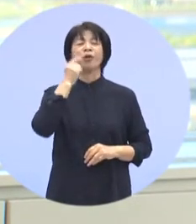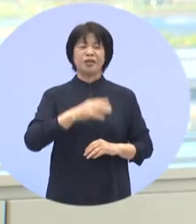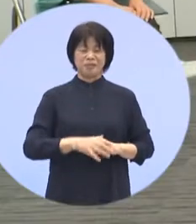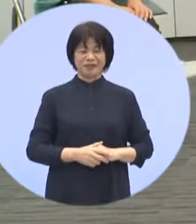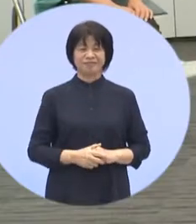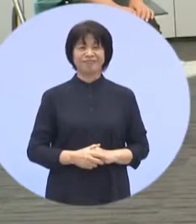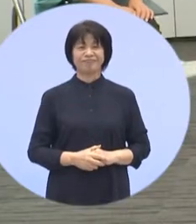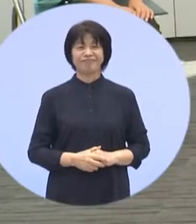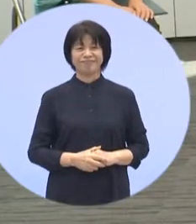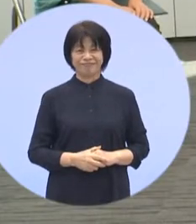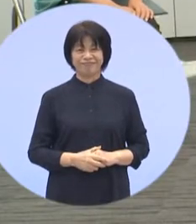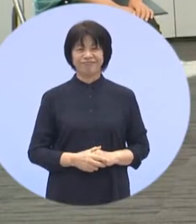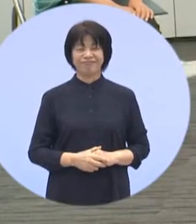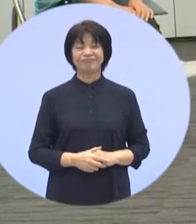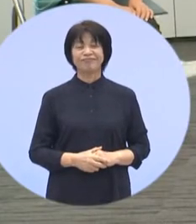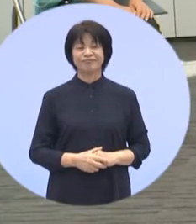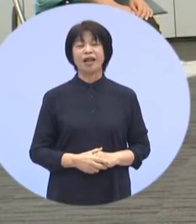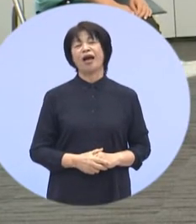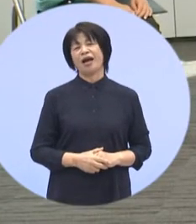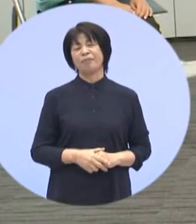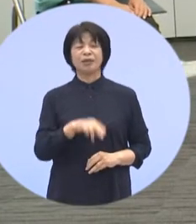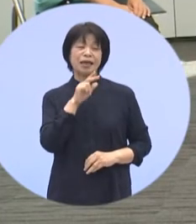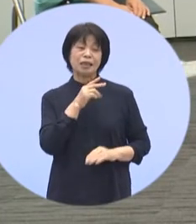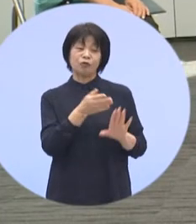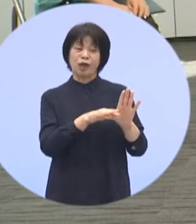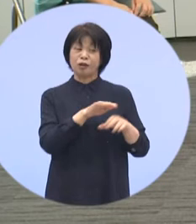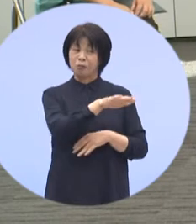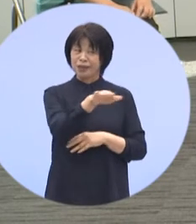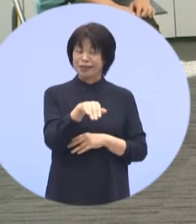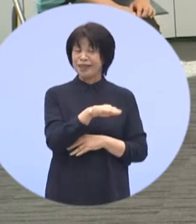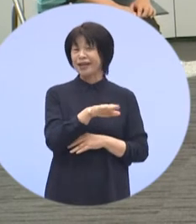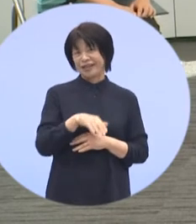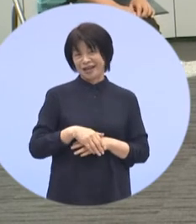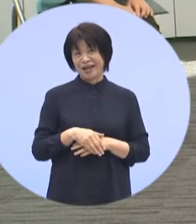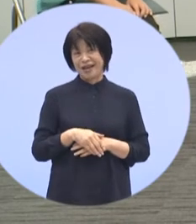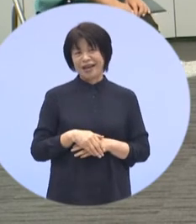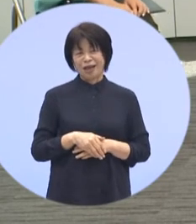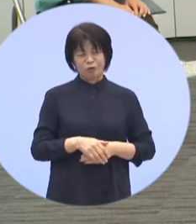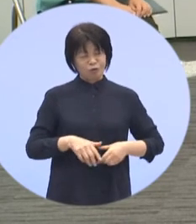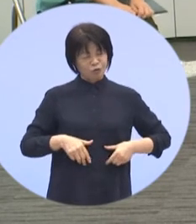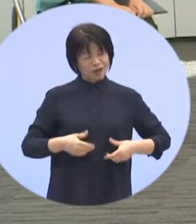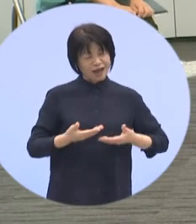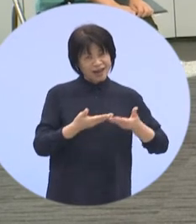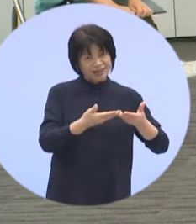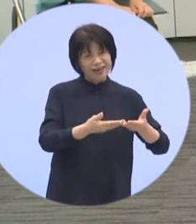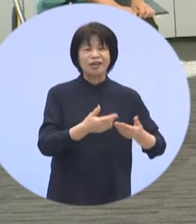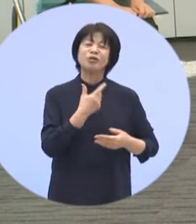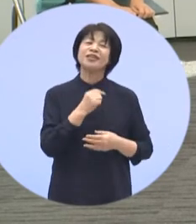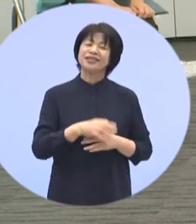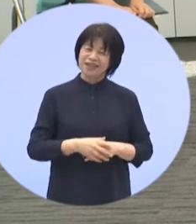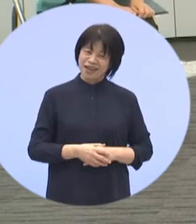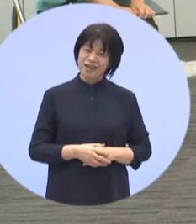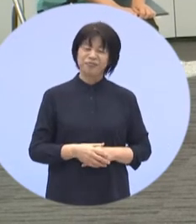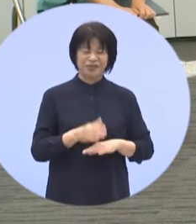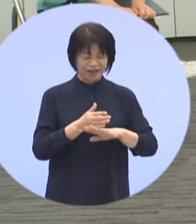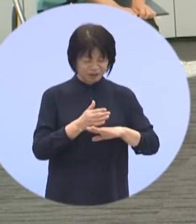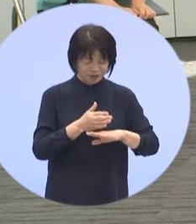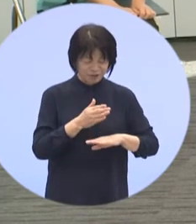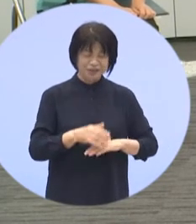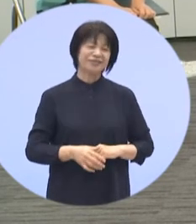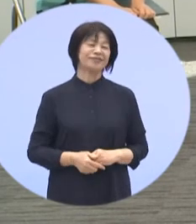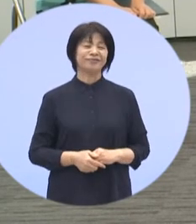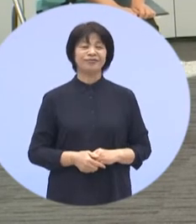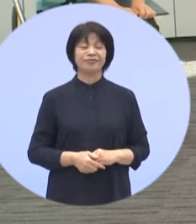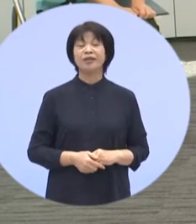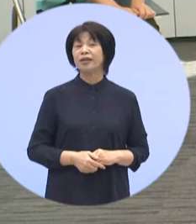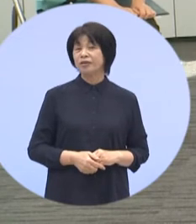。 地元岐阜の人に元気を与えられるような、そんなプレーを楽しみにしてます。 はい、ありがとうございます。 では甲斐